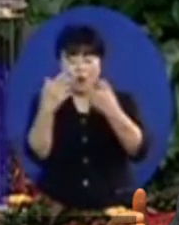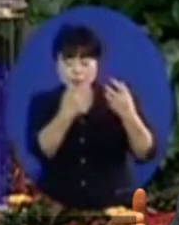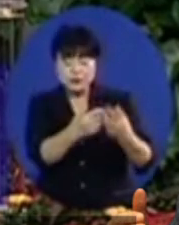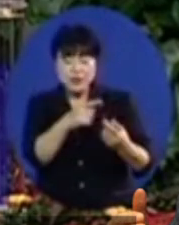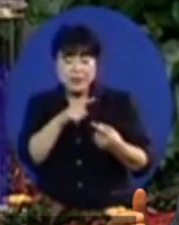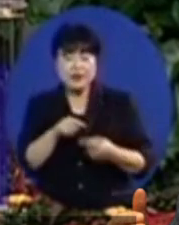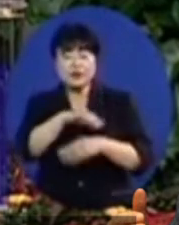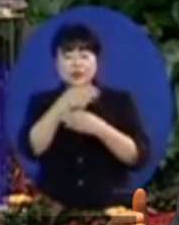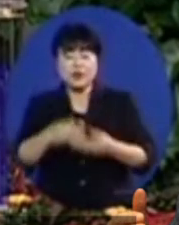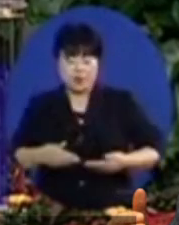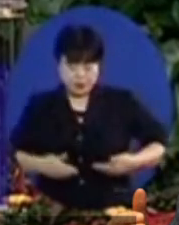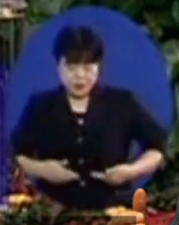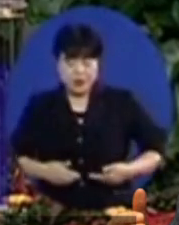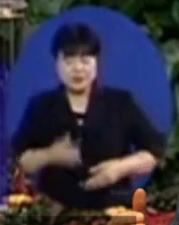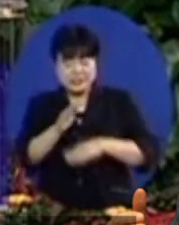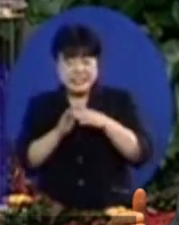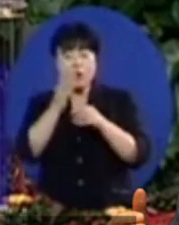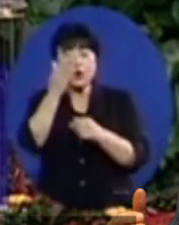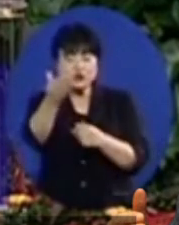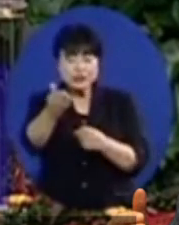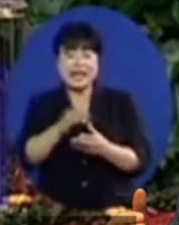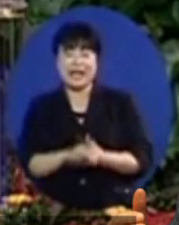너희 모든 쓸 것을 채우시려.